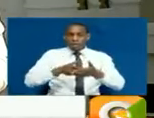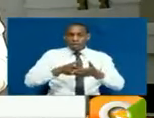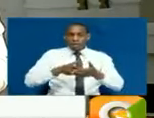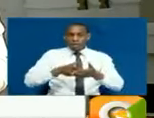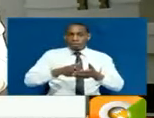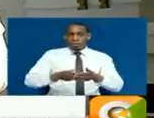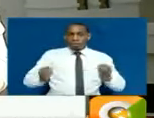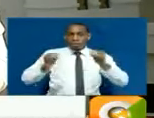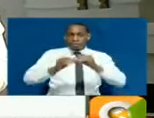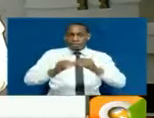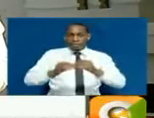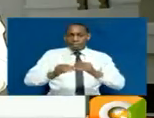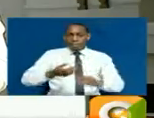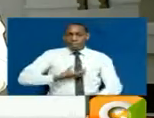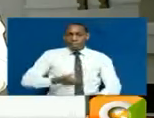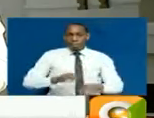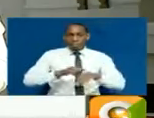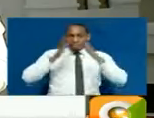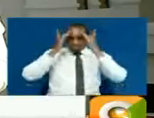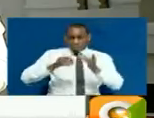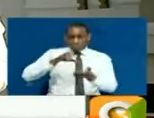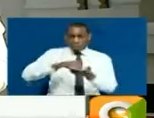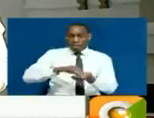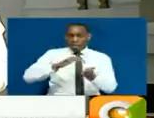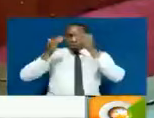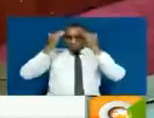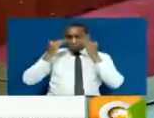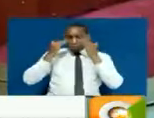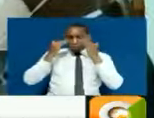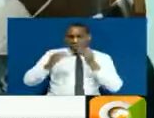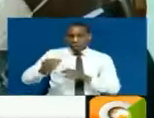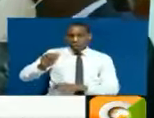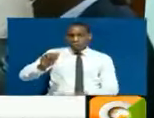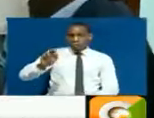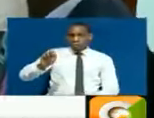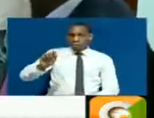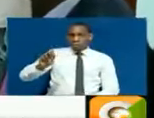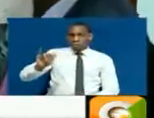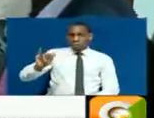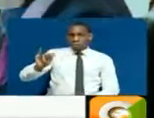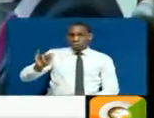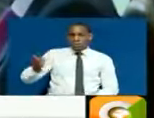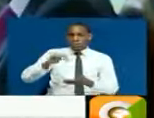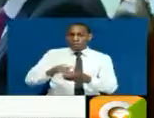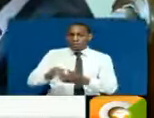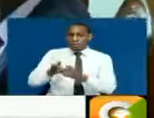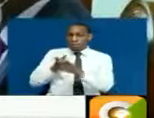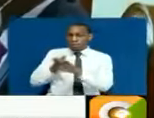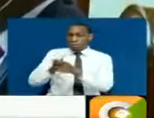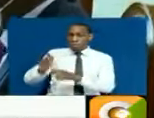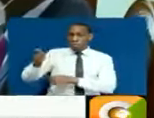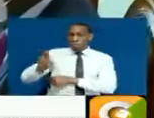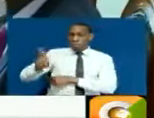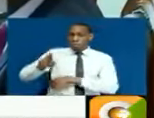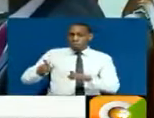wake katika vikao vya baraza hilo. Katika uamuzi wa kesi iliyowasilishwa mahakamani, Mrima kwa mara nyingine akimwelekezea Rais Uhuru Kenyatta